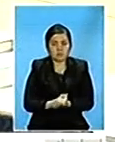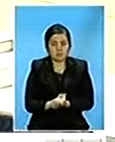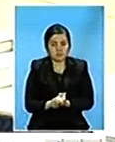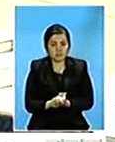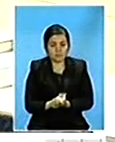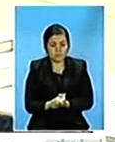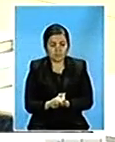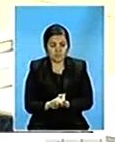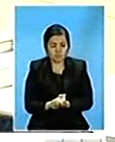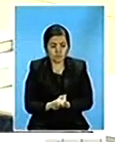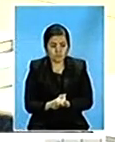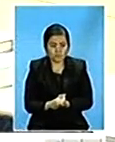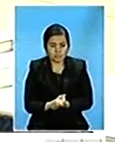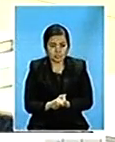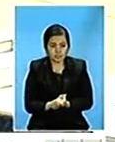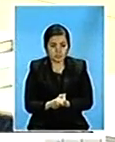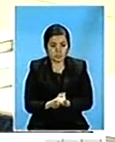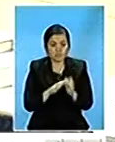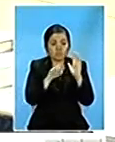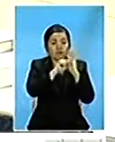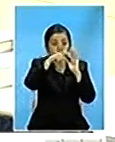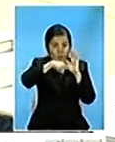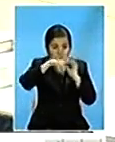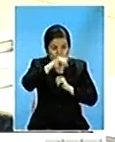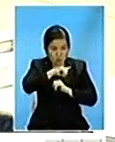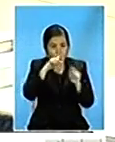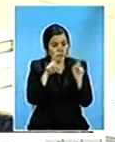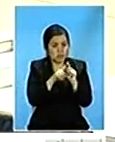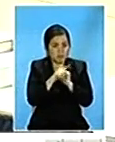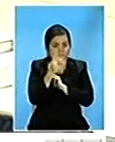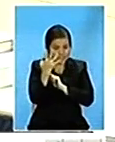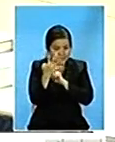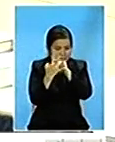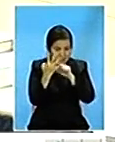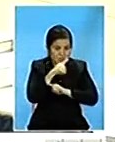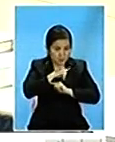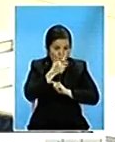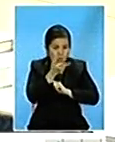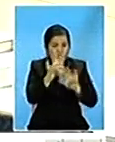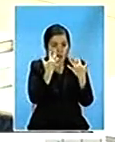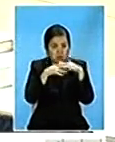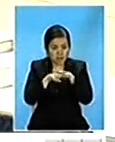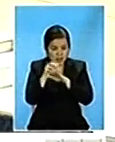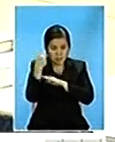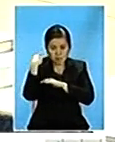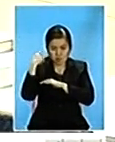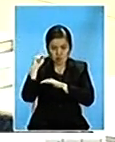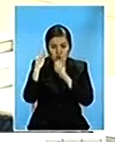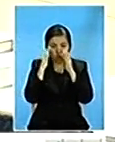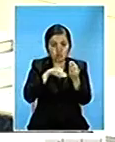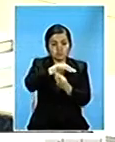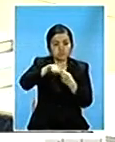างสุพรรณ4เขตนะครับขอความนาท่านด้วยนะครับมันเป็นประโยชน์ของเศ